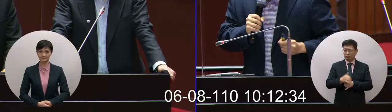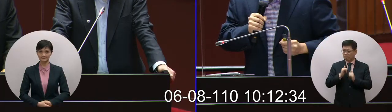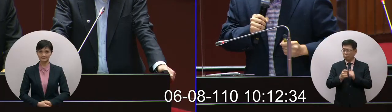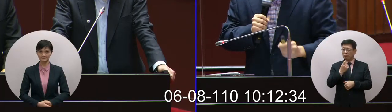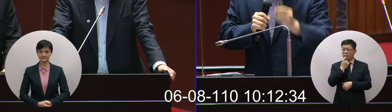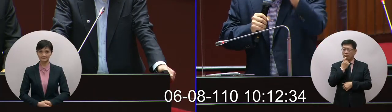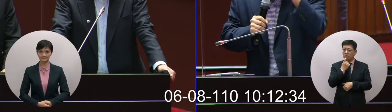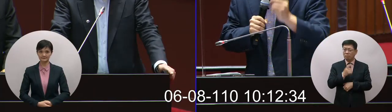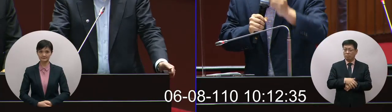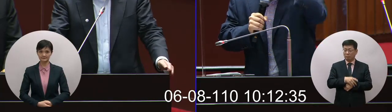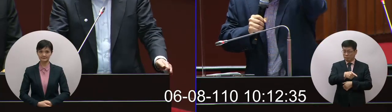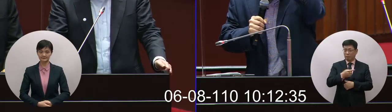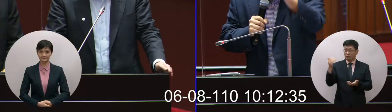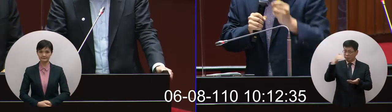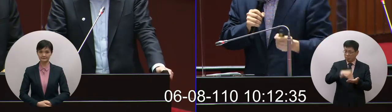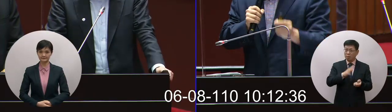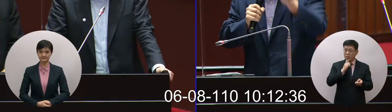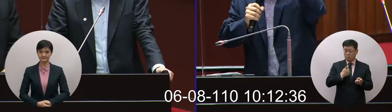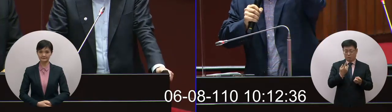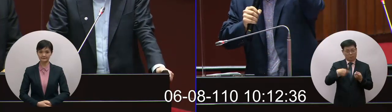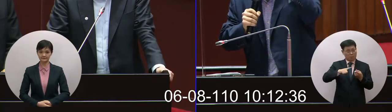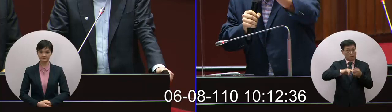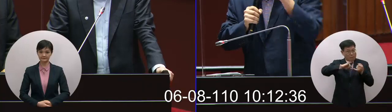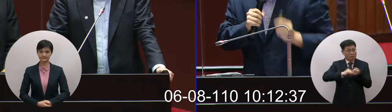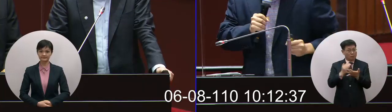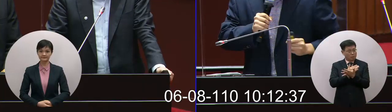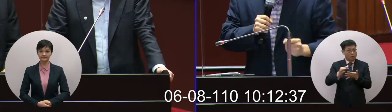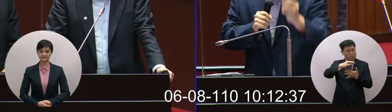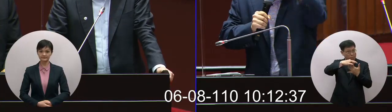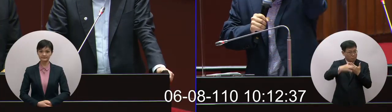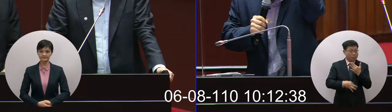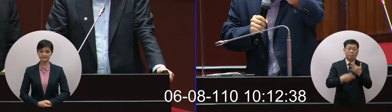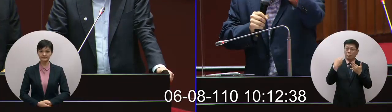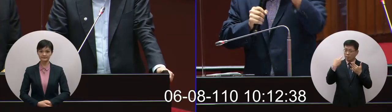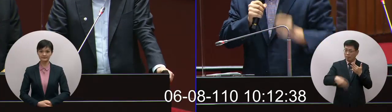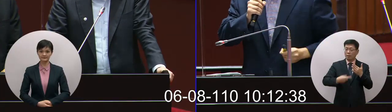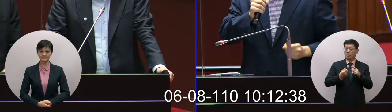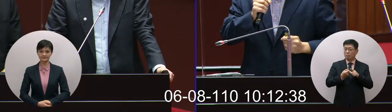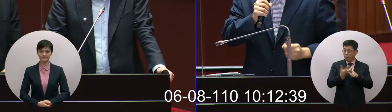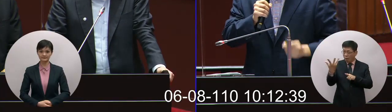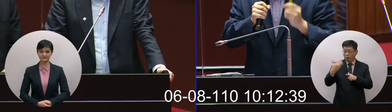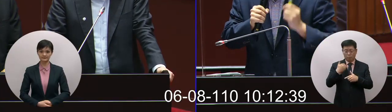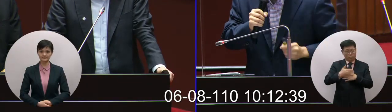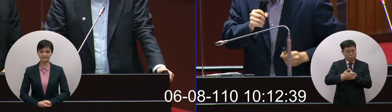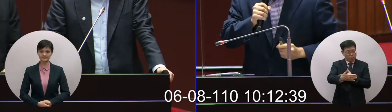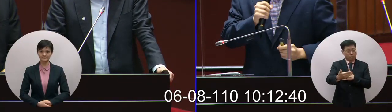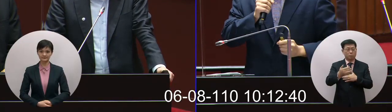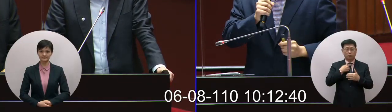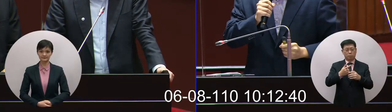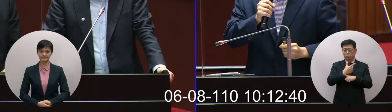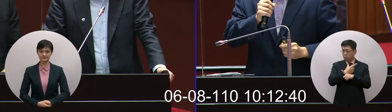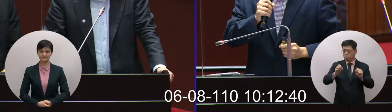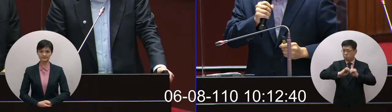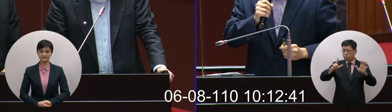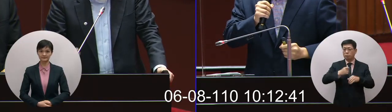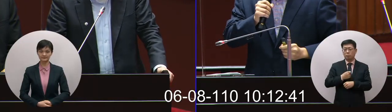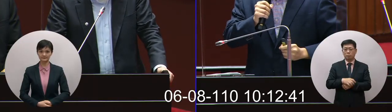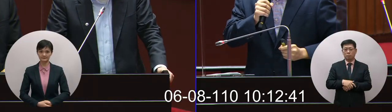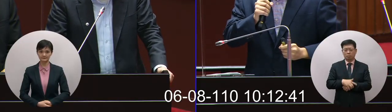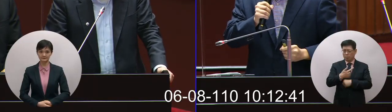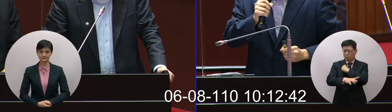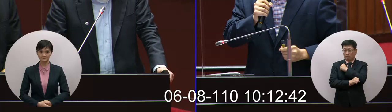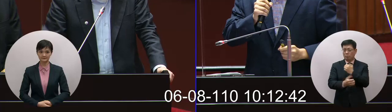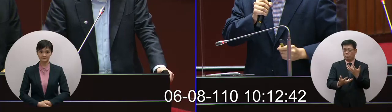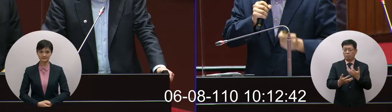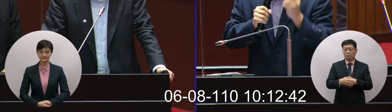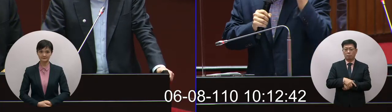疑就是说，你是不是要有一个审查标准，然后去公布它的这个审查的过敏透明化，这是最基本的咧。对啊，那